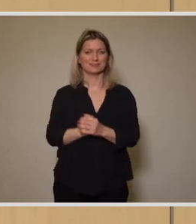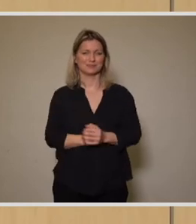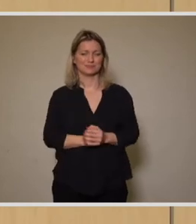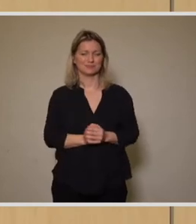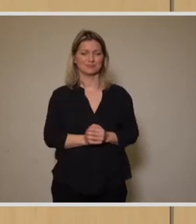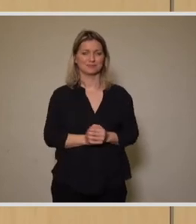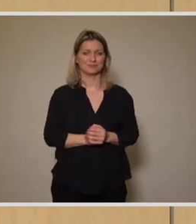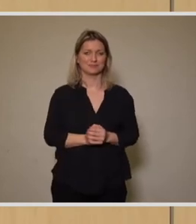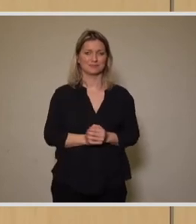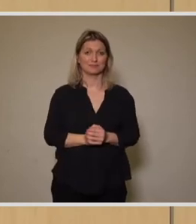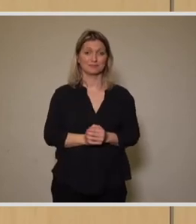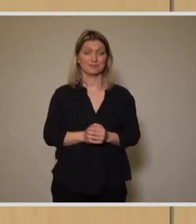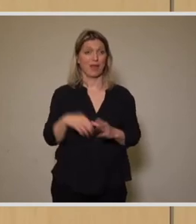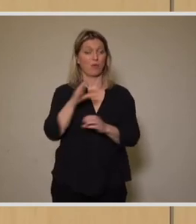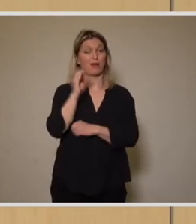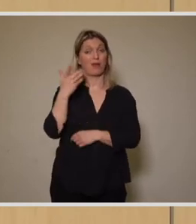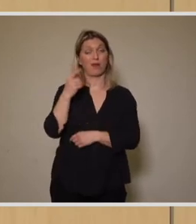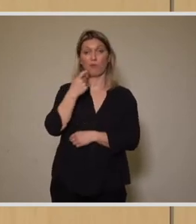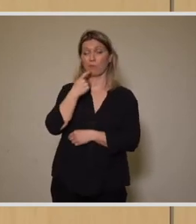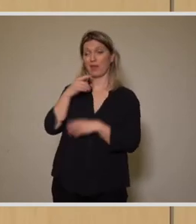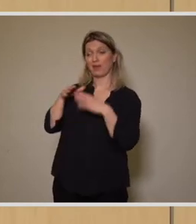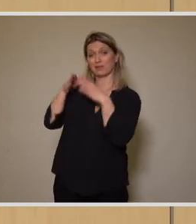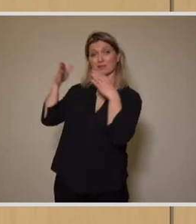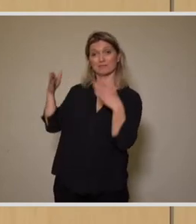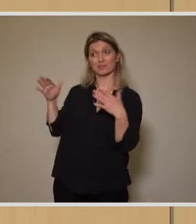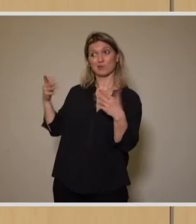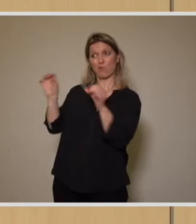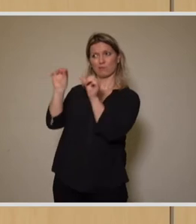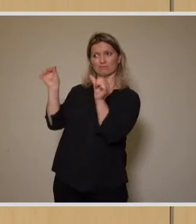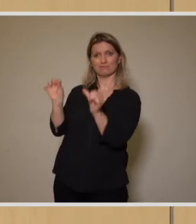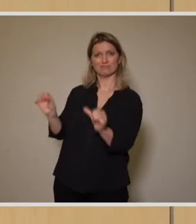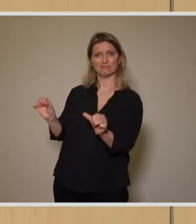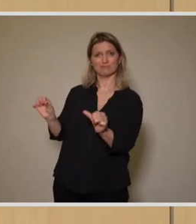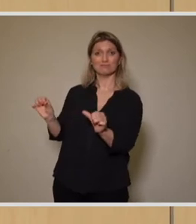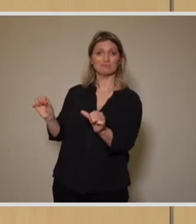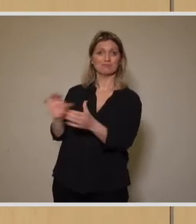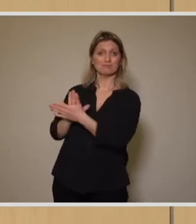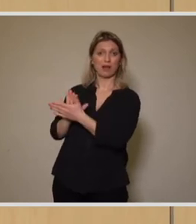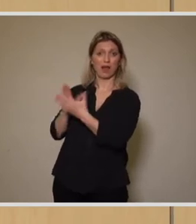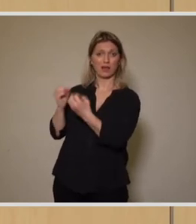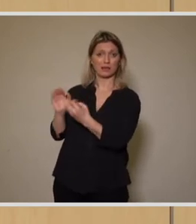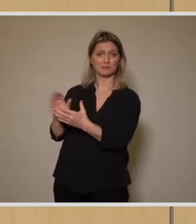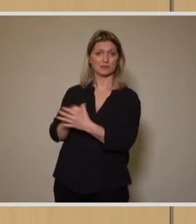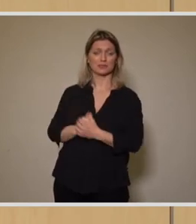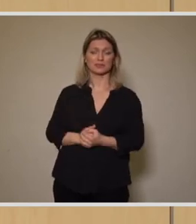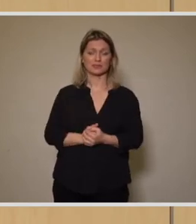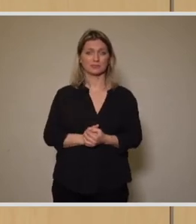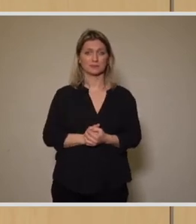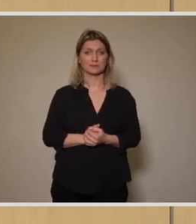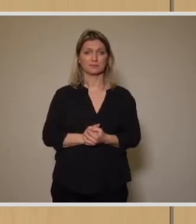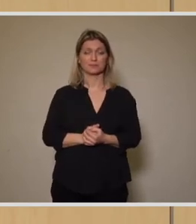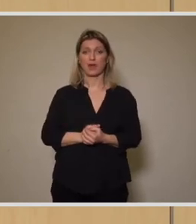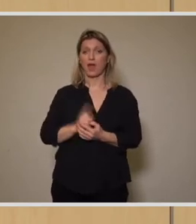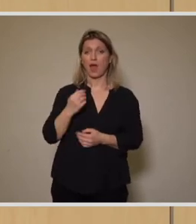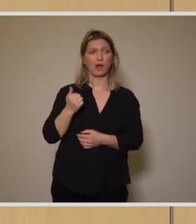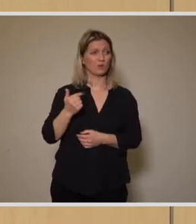sein, dass dieses Objekt in seiner architektonischen Gestaltung erhalten werden sollte. Ebenso, dass die Dresdnerinnen